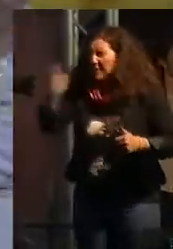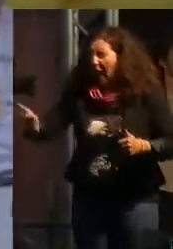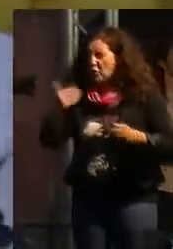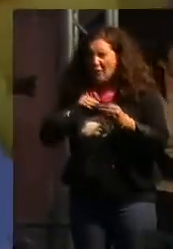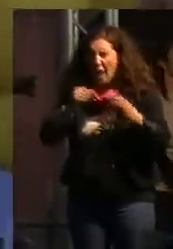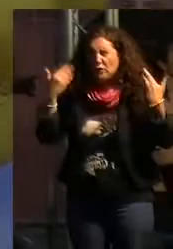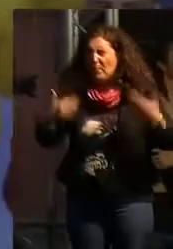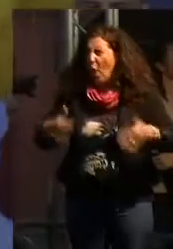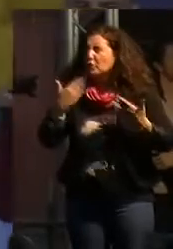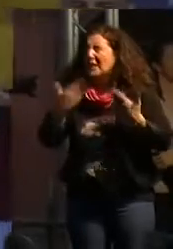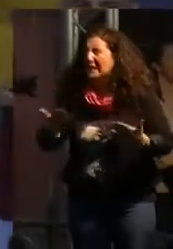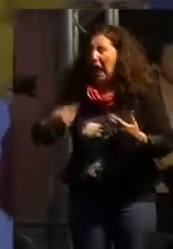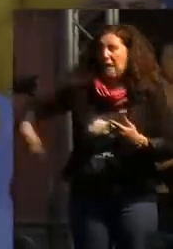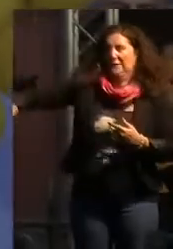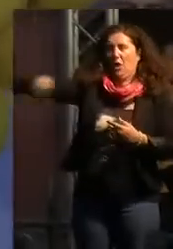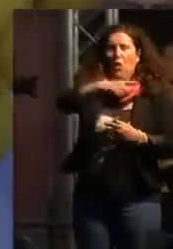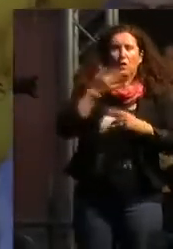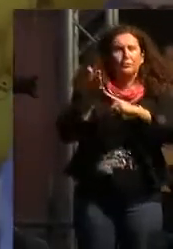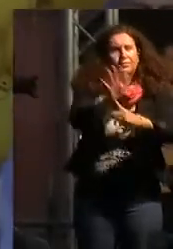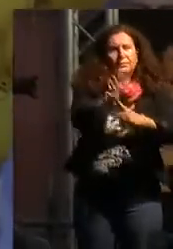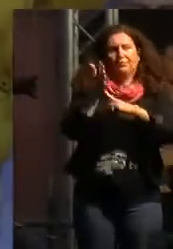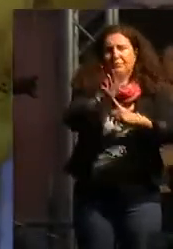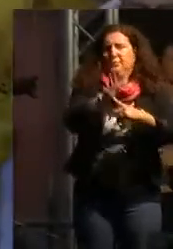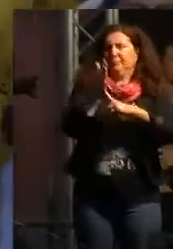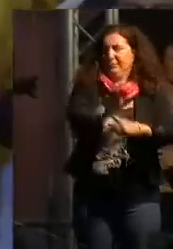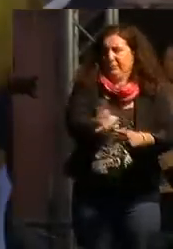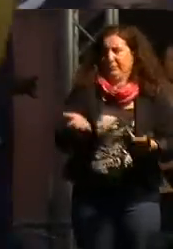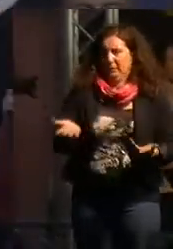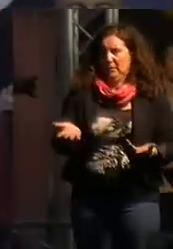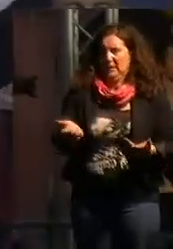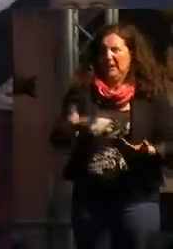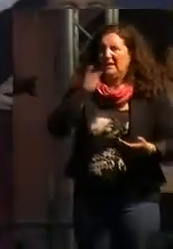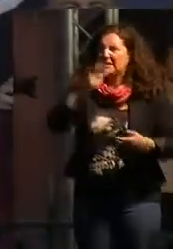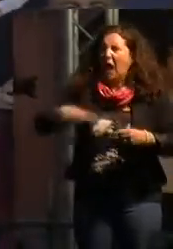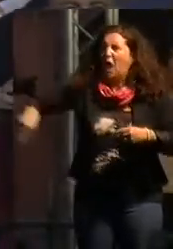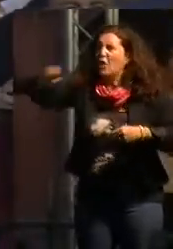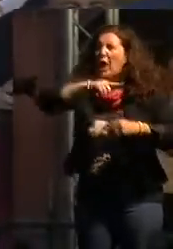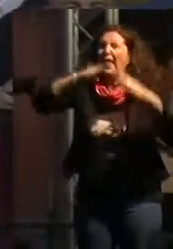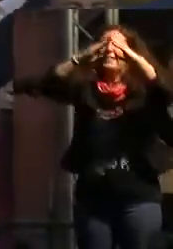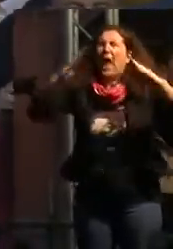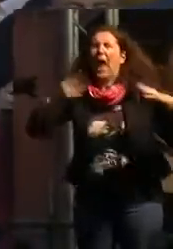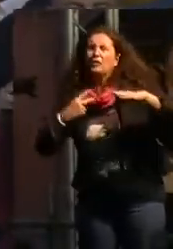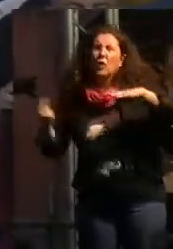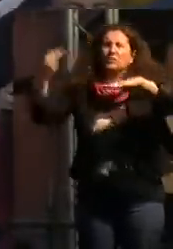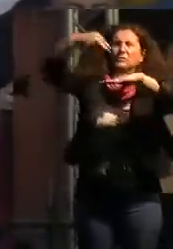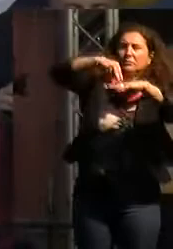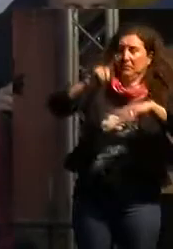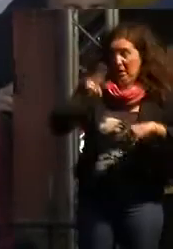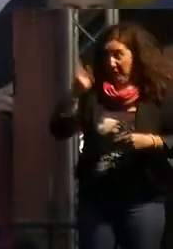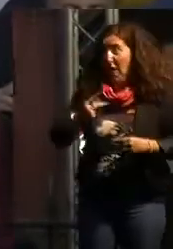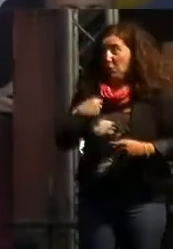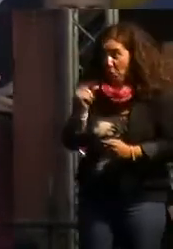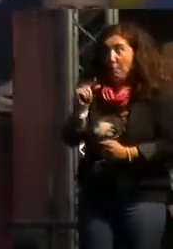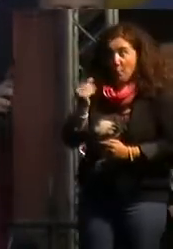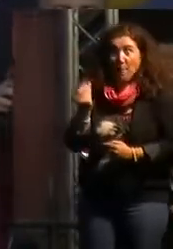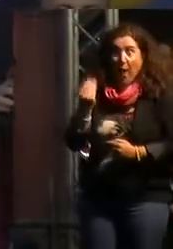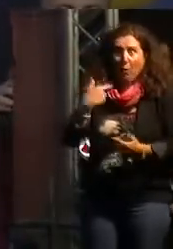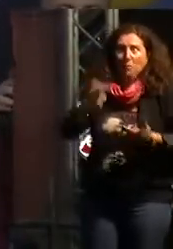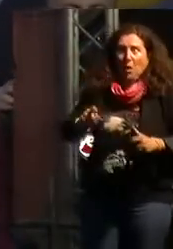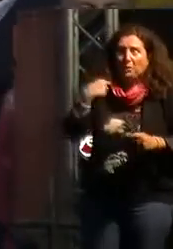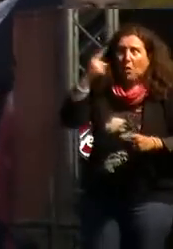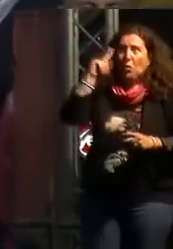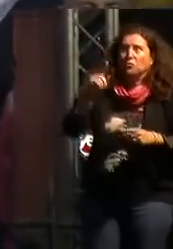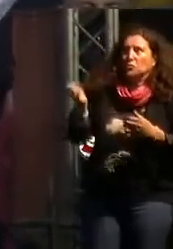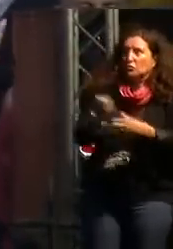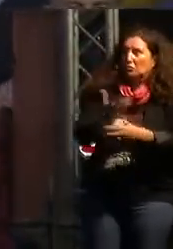giro a dire che noi sappiamo solo salire sui tetti. Se non fossimo saliti sui tetti, vi giuro, anche con un po' di paura, perché non sapevamo cosa sarebbe successo. Se